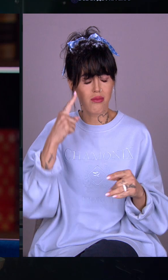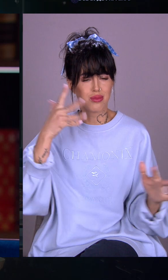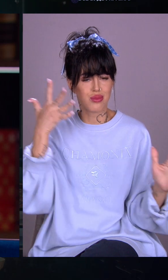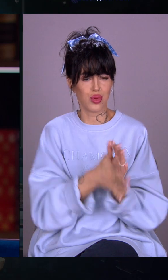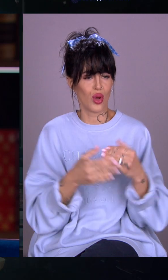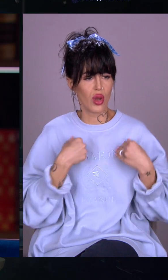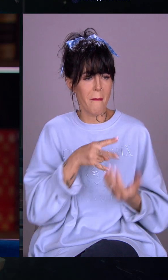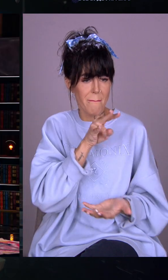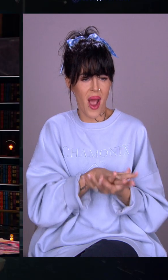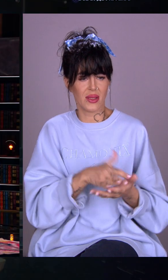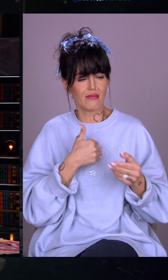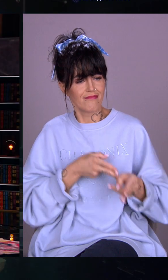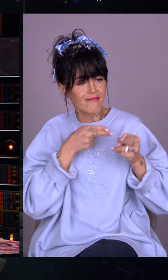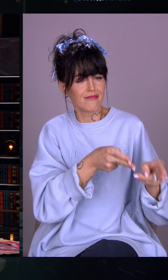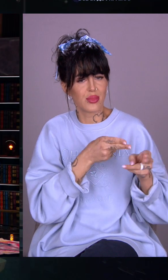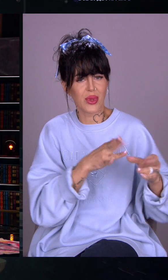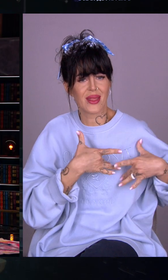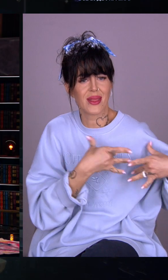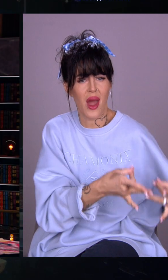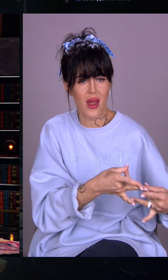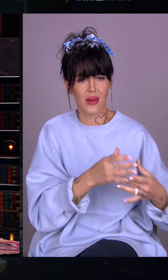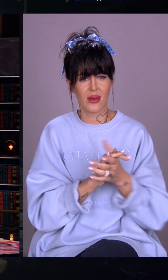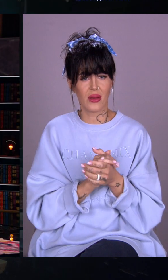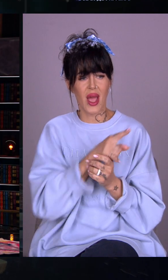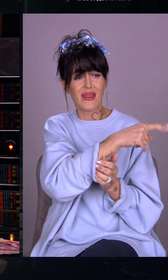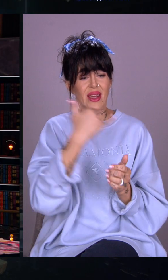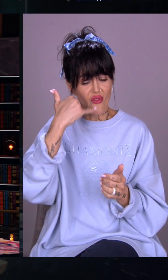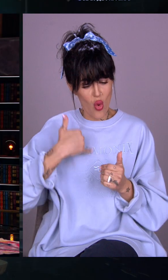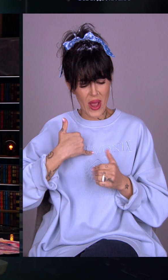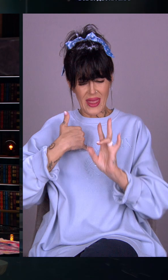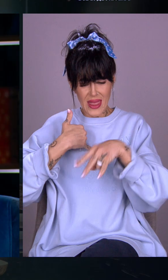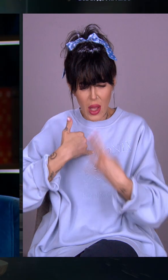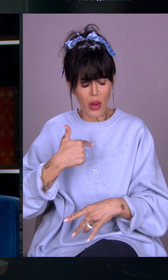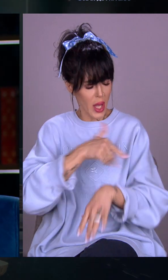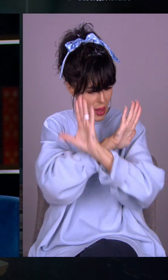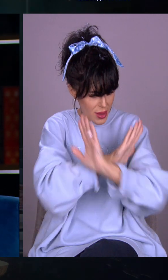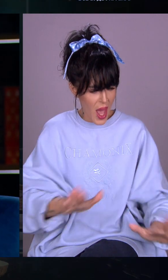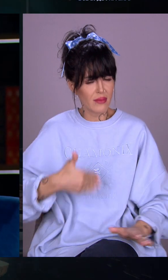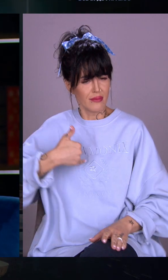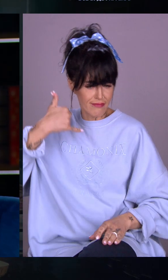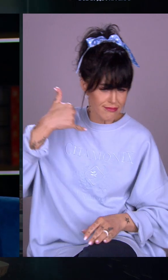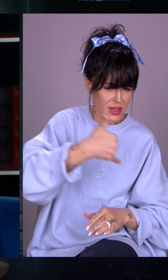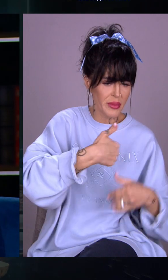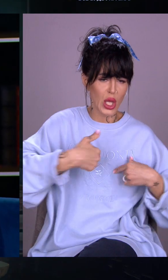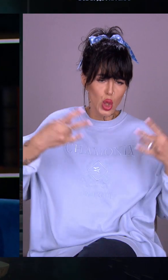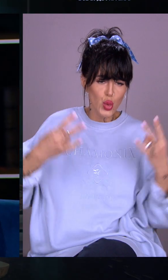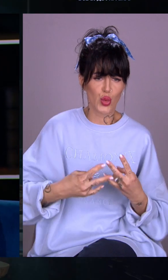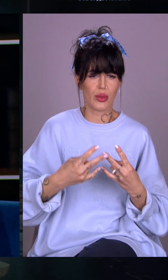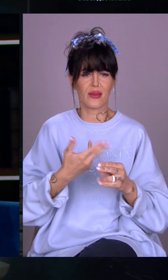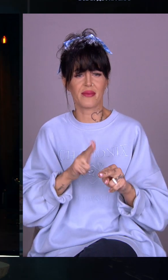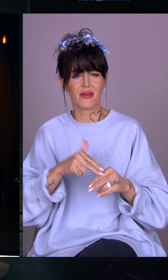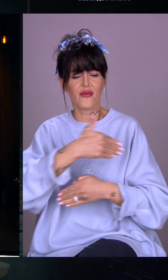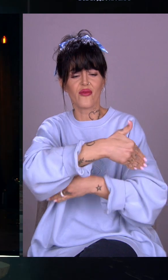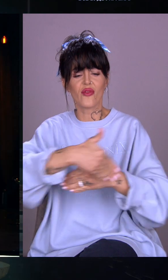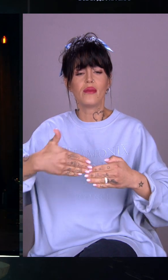їдеш, тобі самого вже тягне. Ні, от ти скажи, що треба виїхати. Ти вже кажеш, не треба їхати, а їдемо. Ти скажи, що треба виїхати хоча б за межі Київської області. Не те, що